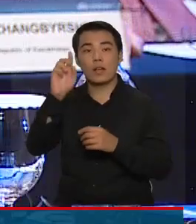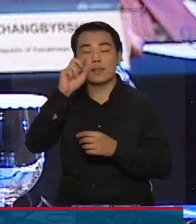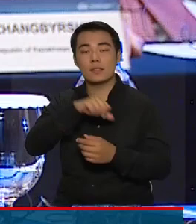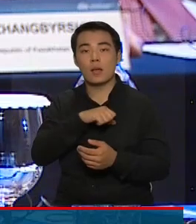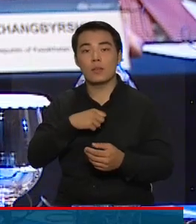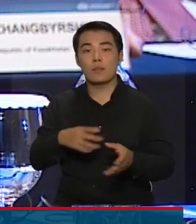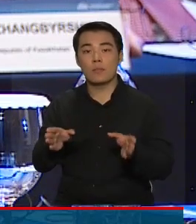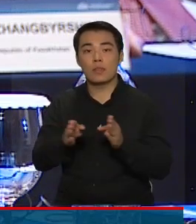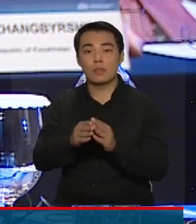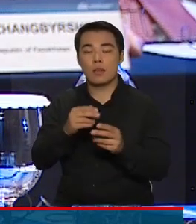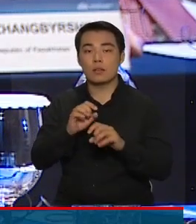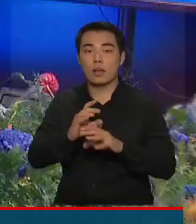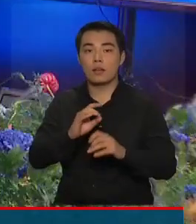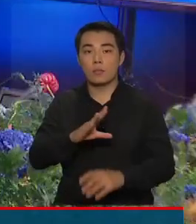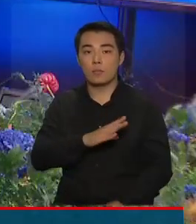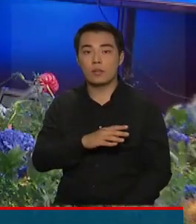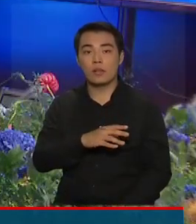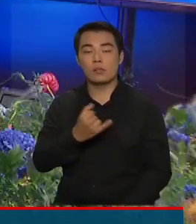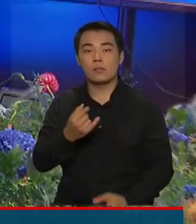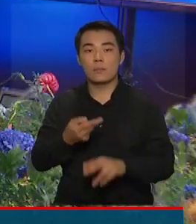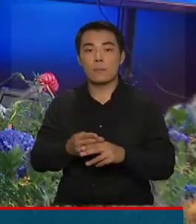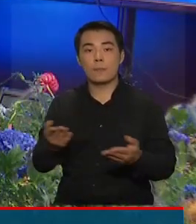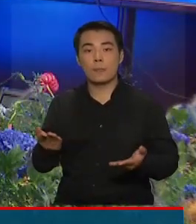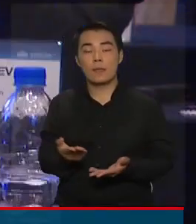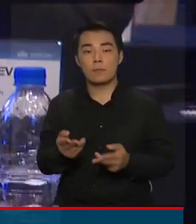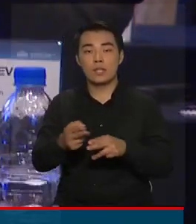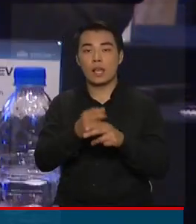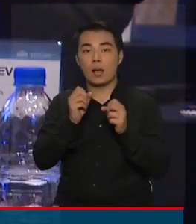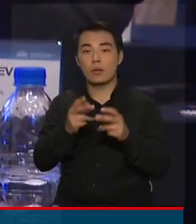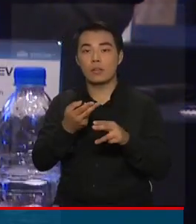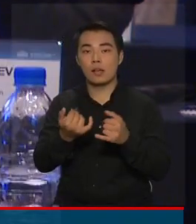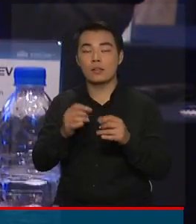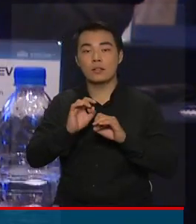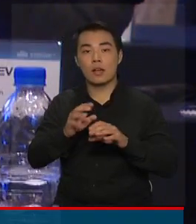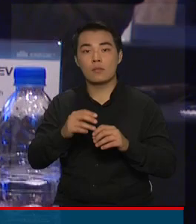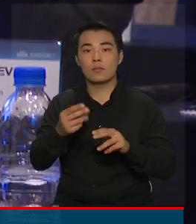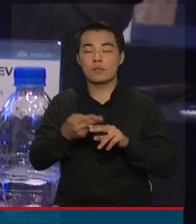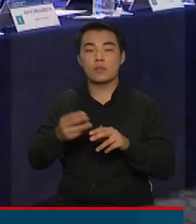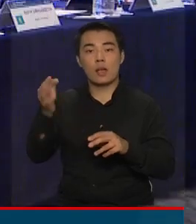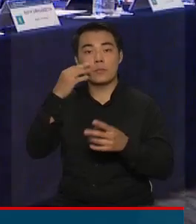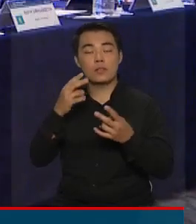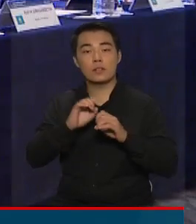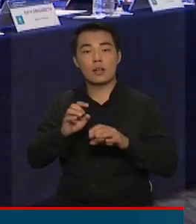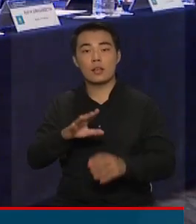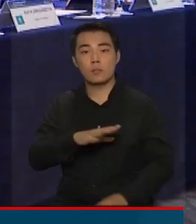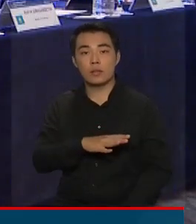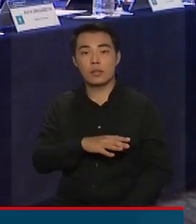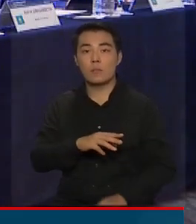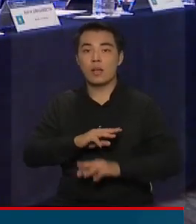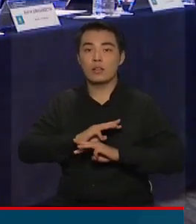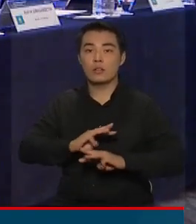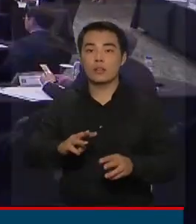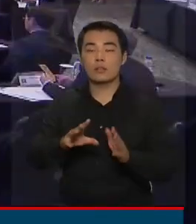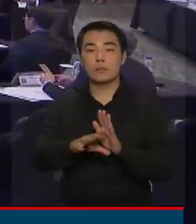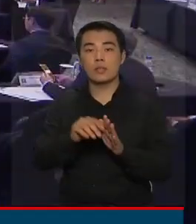басым бағытының бір екенін айтты. Сондай-ақ өңірдегі қауіпсіздік мәселесінде естен шығаруға болмайтынын атап өтті. Мәжіліс